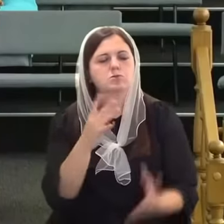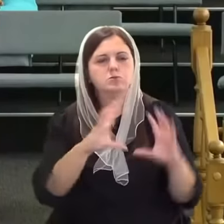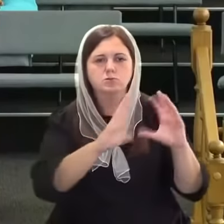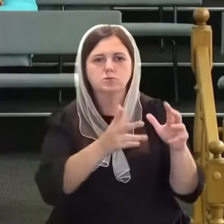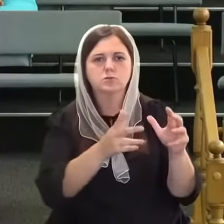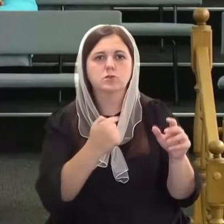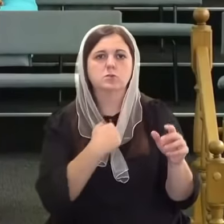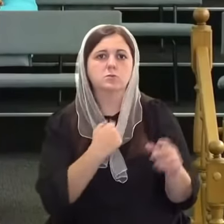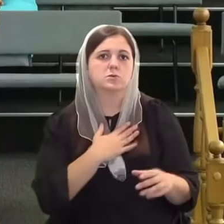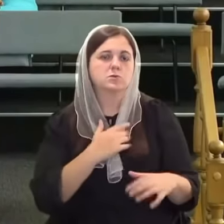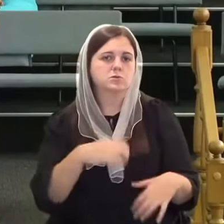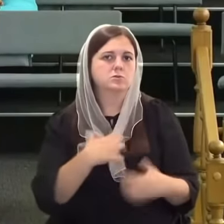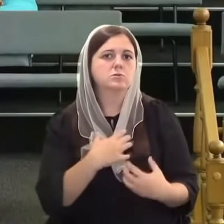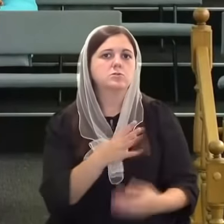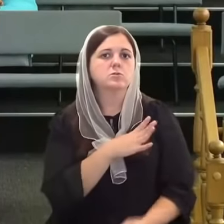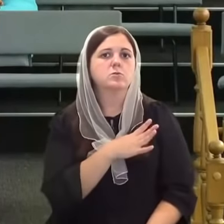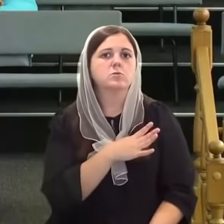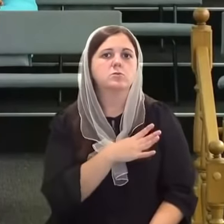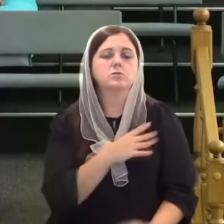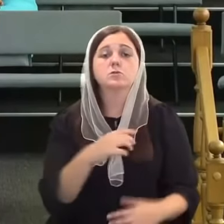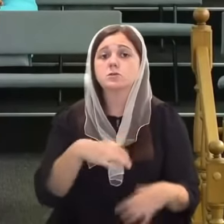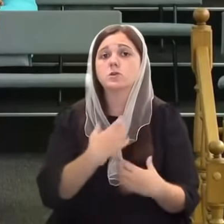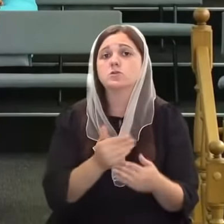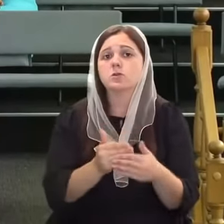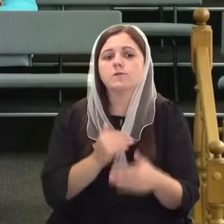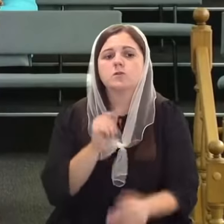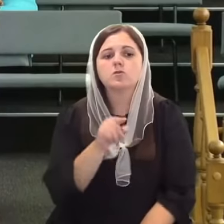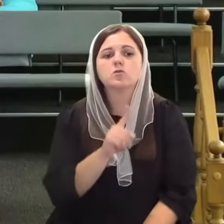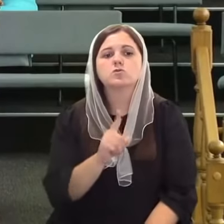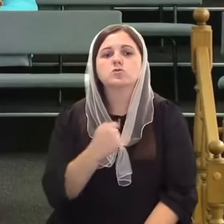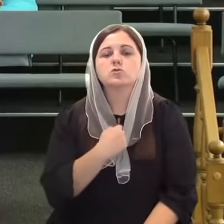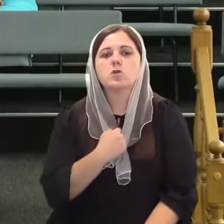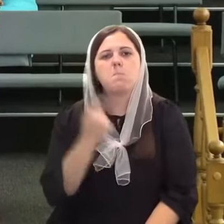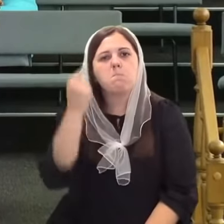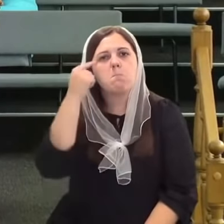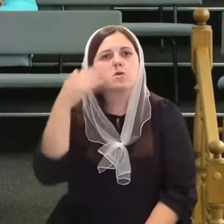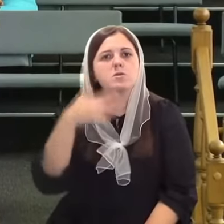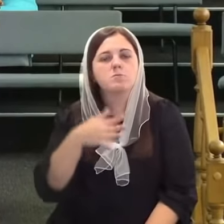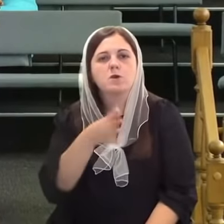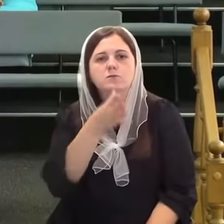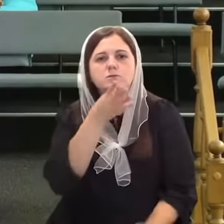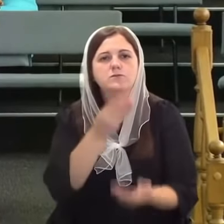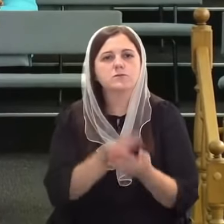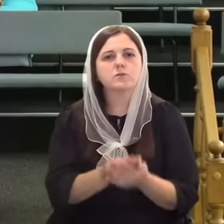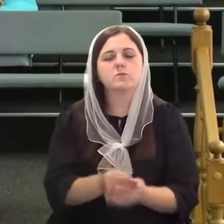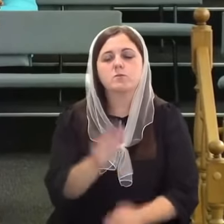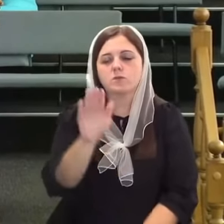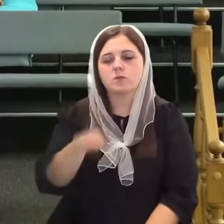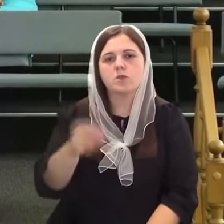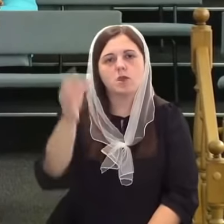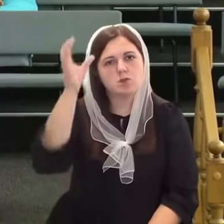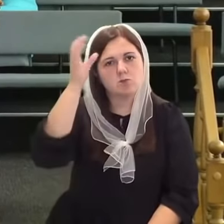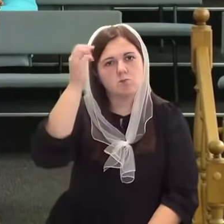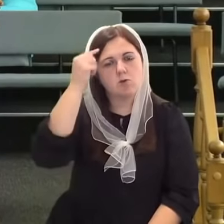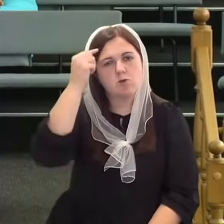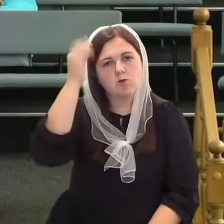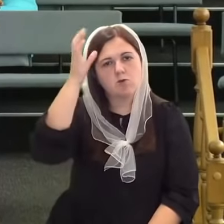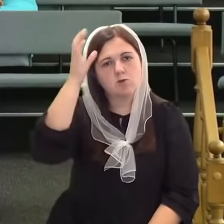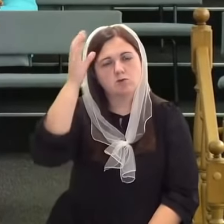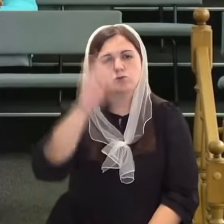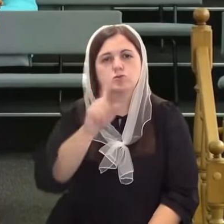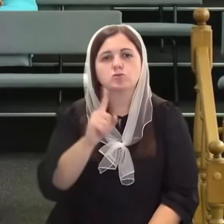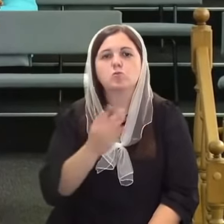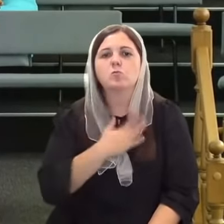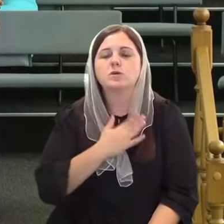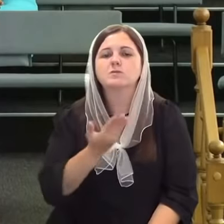стало страшно. Страшно от того, что я начал понимать своим детским разумом, что у меня нету